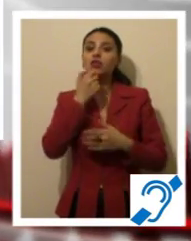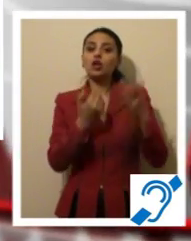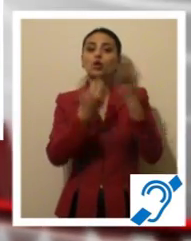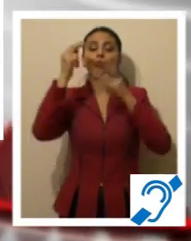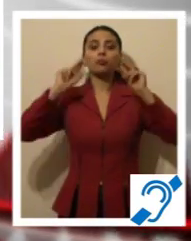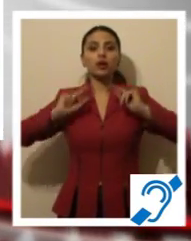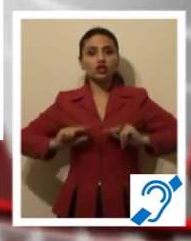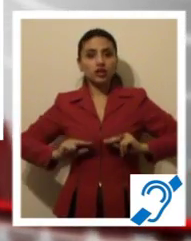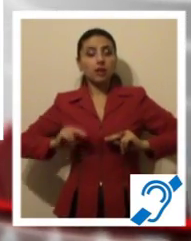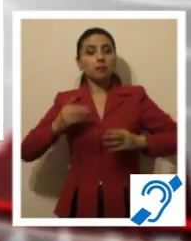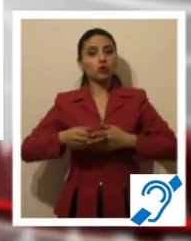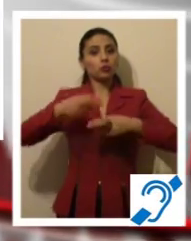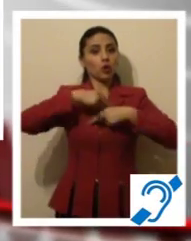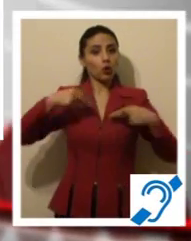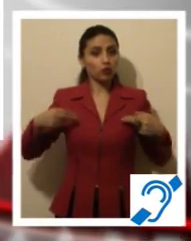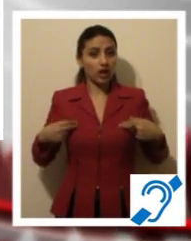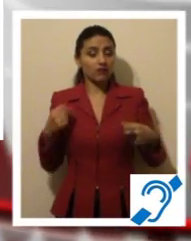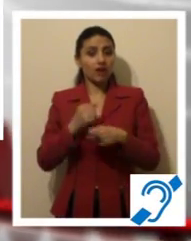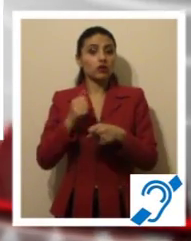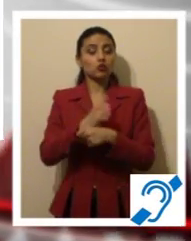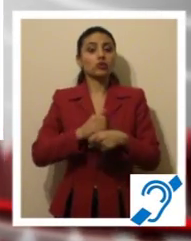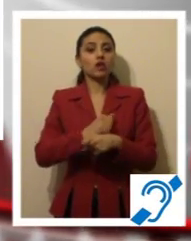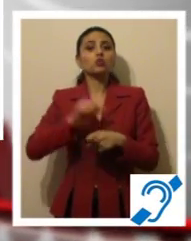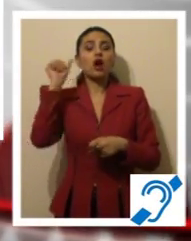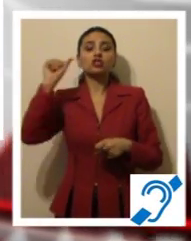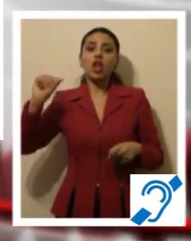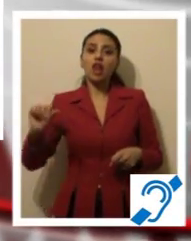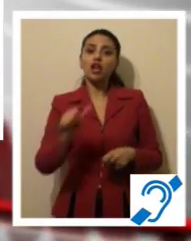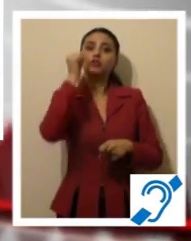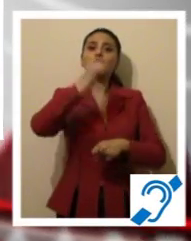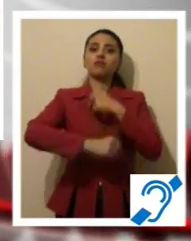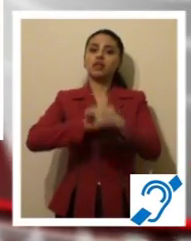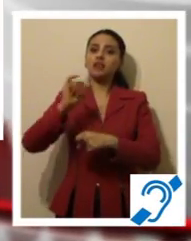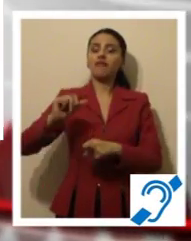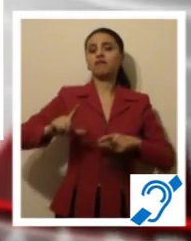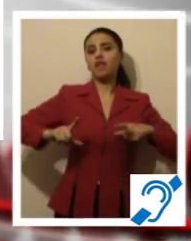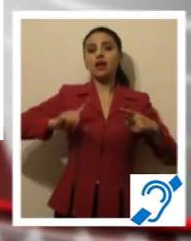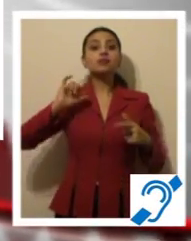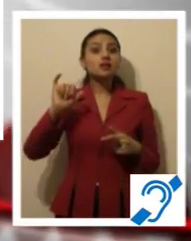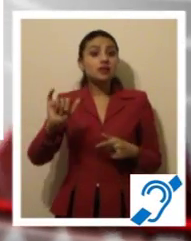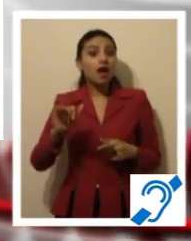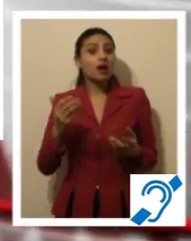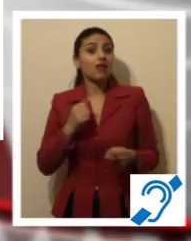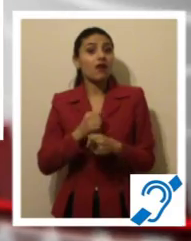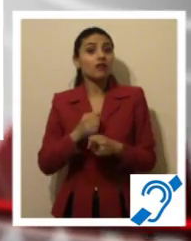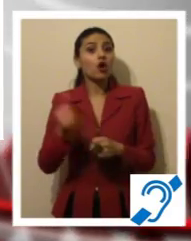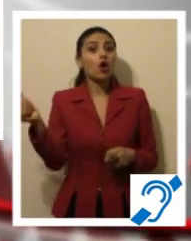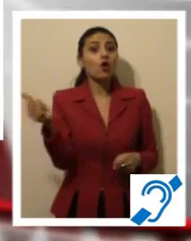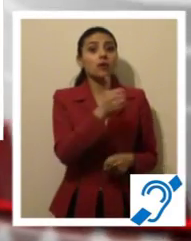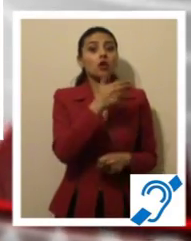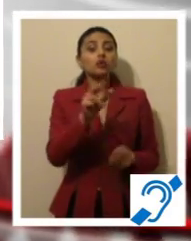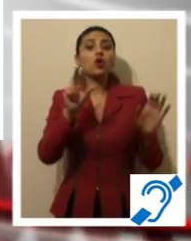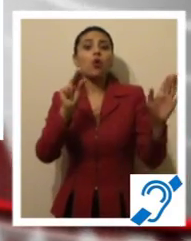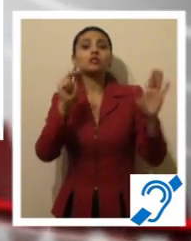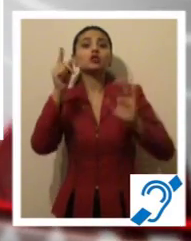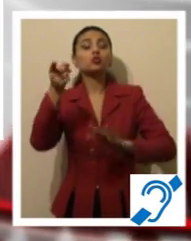Consiliului Superior al Magistraturii a activat în județul Argeș la începutul activității sale profesionale, debut care a avut loc în 1981.